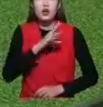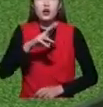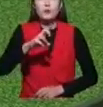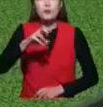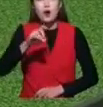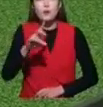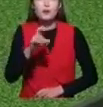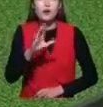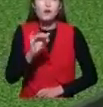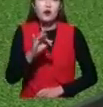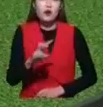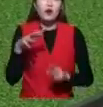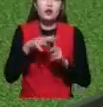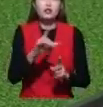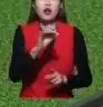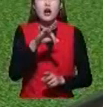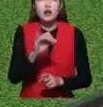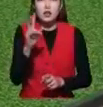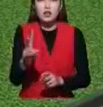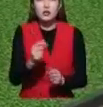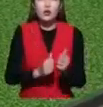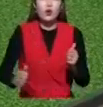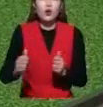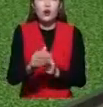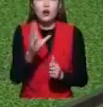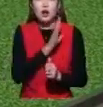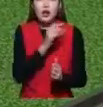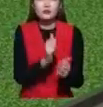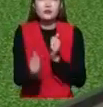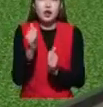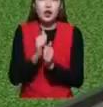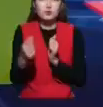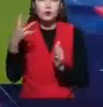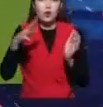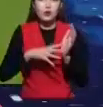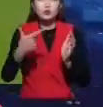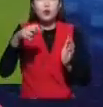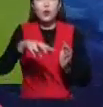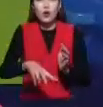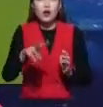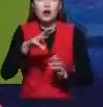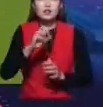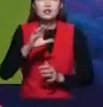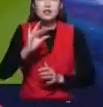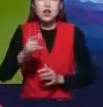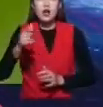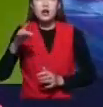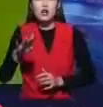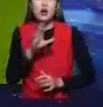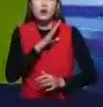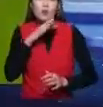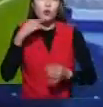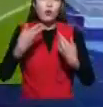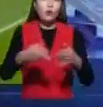Бавария шабуылшысы Харри Кейнді озып кетті. Олардың әрқайсысында 49 гол бар. Мадридтік Атлетико сатылымға